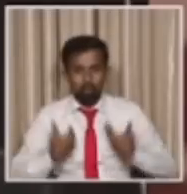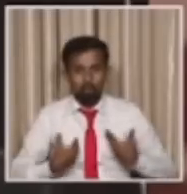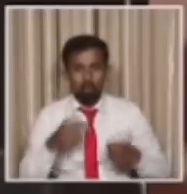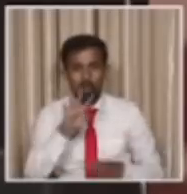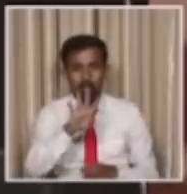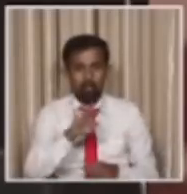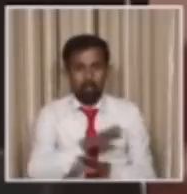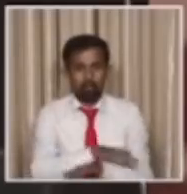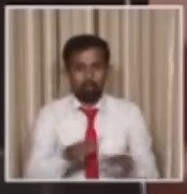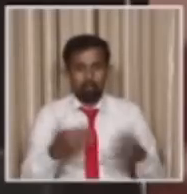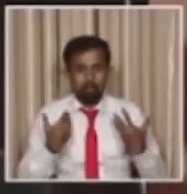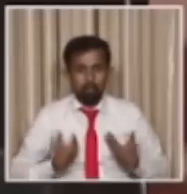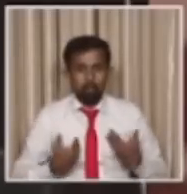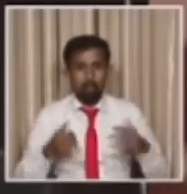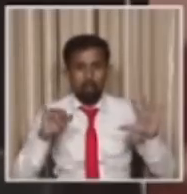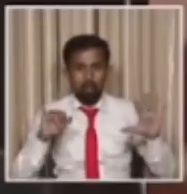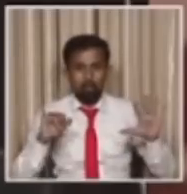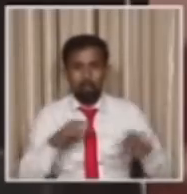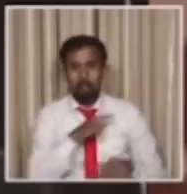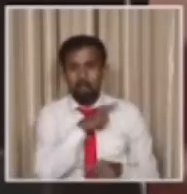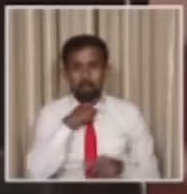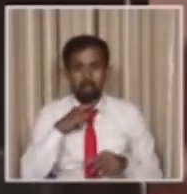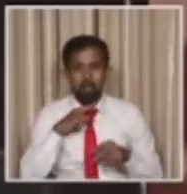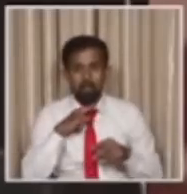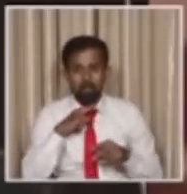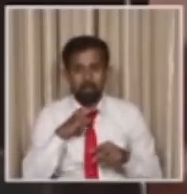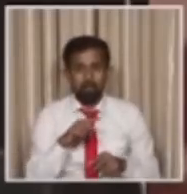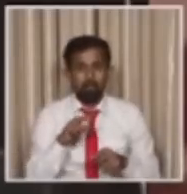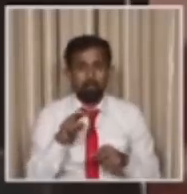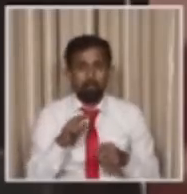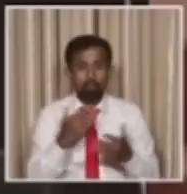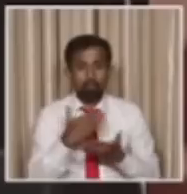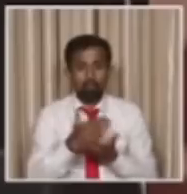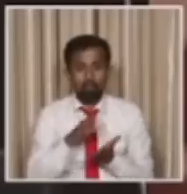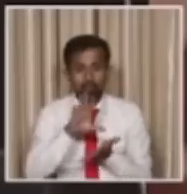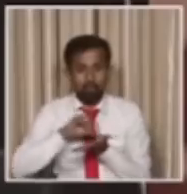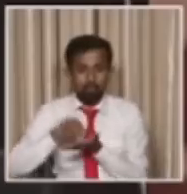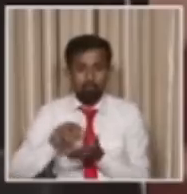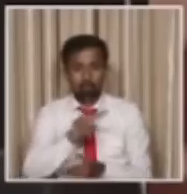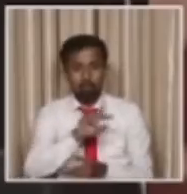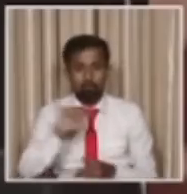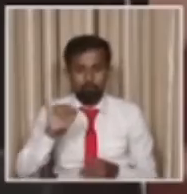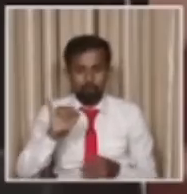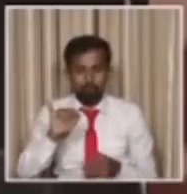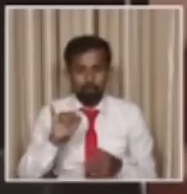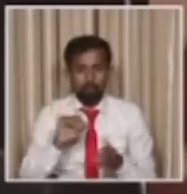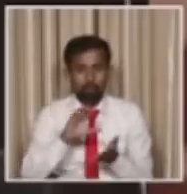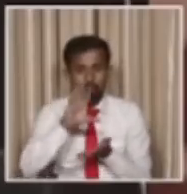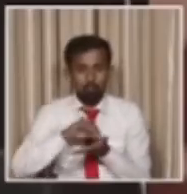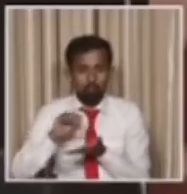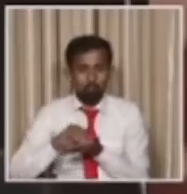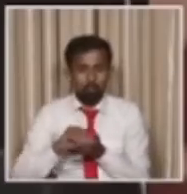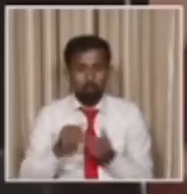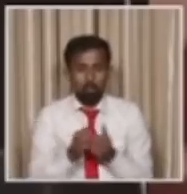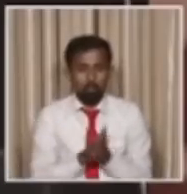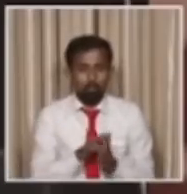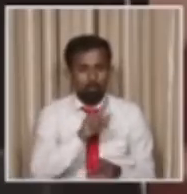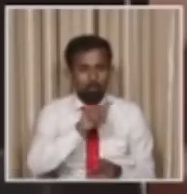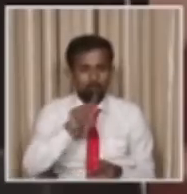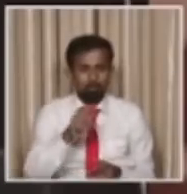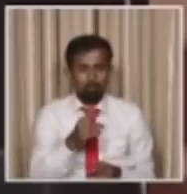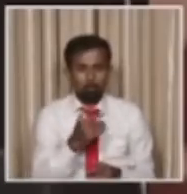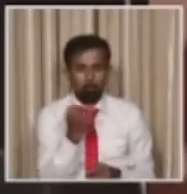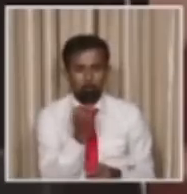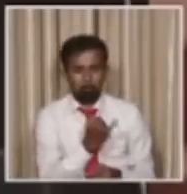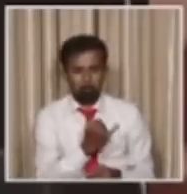4ක් දරුවන්ගේ සිරුරු 6ක රුධිර සාම්පල 26ක් අරන් තිබුණා. මේ 26න් සාම්පල 11ක් නරක් වෙලා